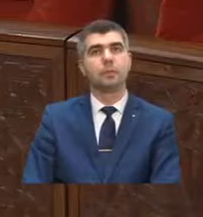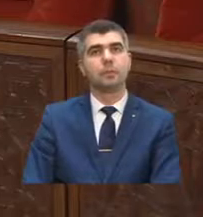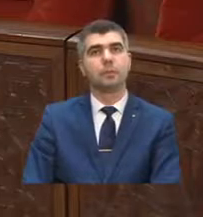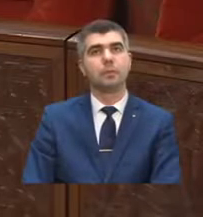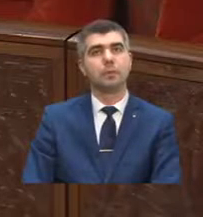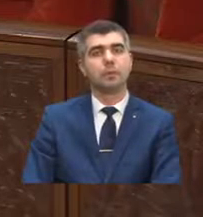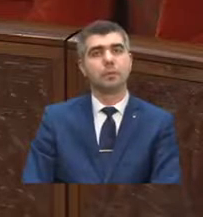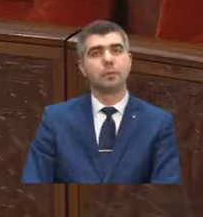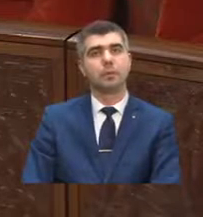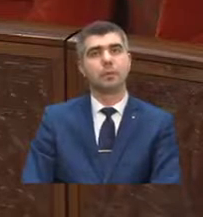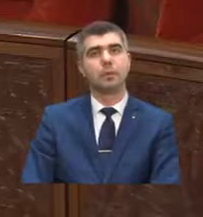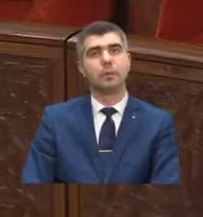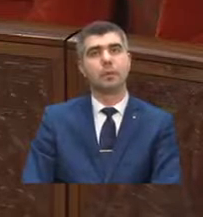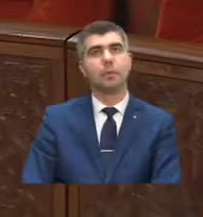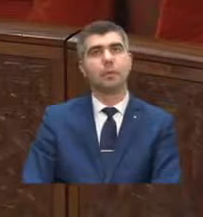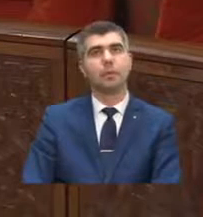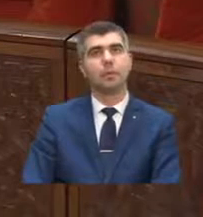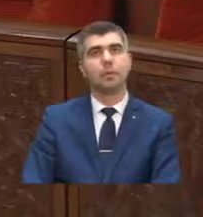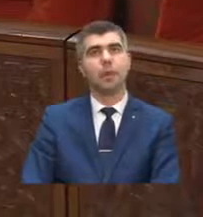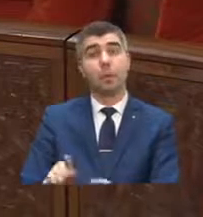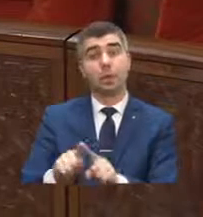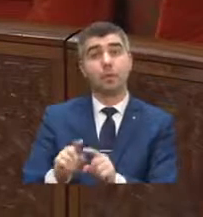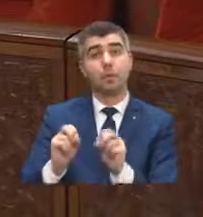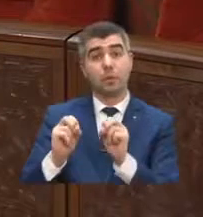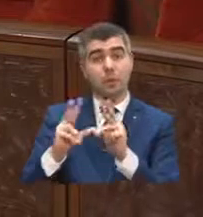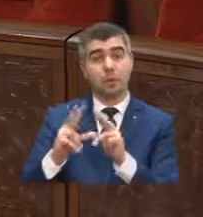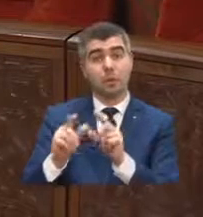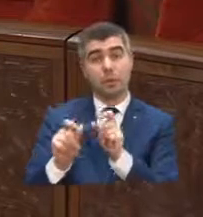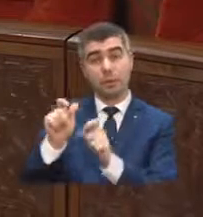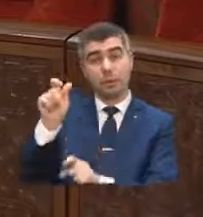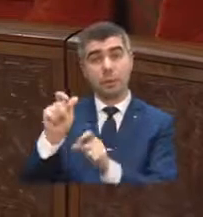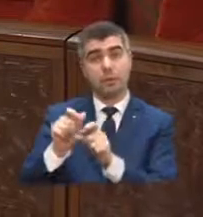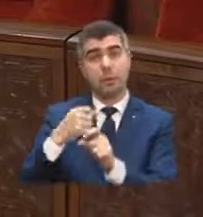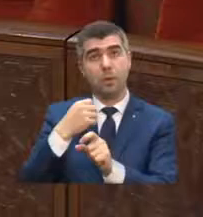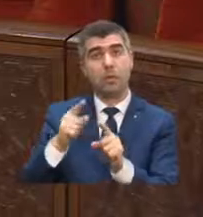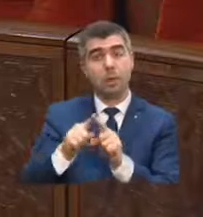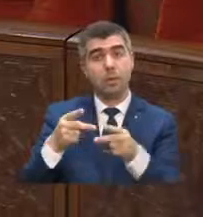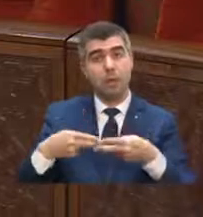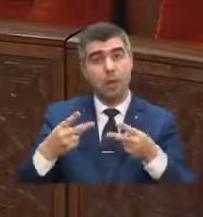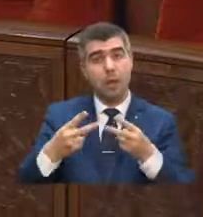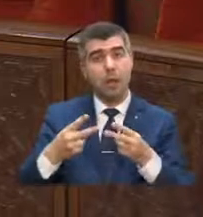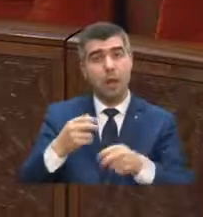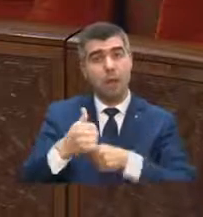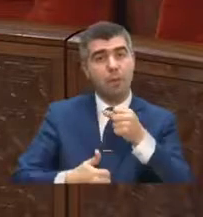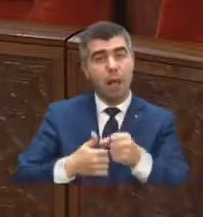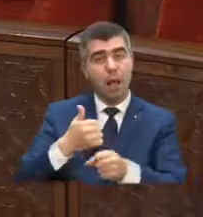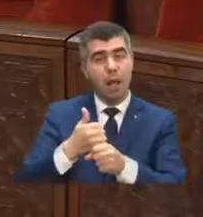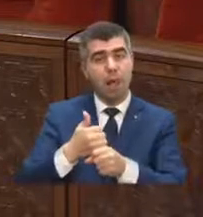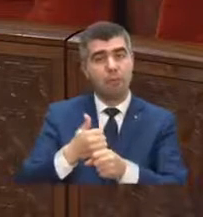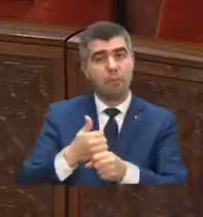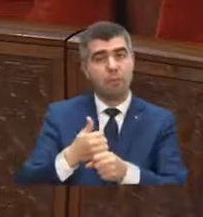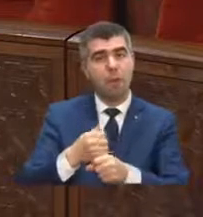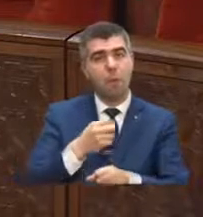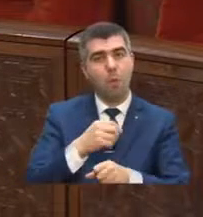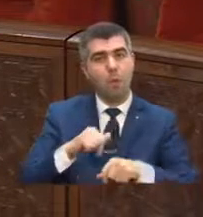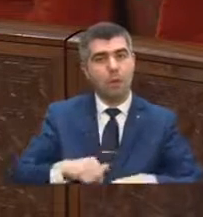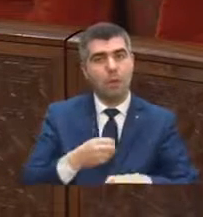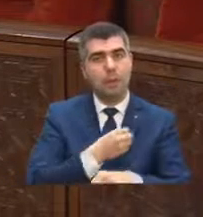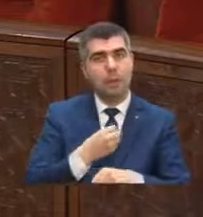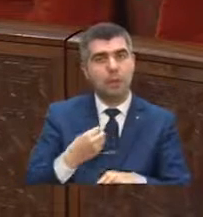هو أنه عندك الحق سيد النائب، الوزارة كتفكر باش تطلق هذا العام واحد البرنامج ديال